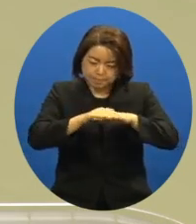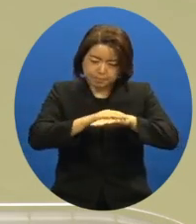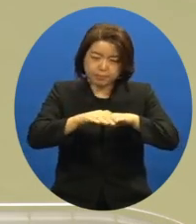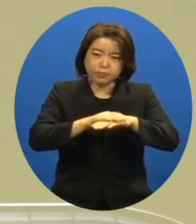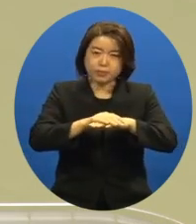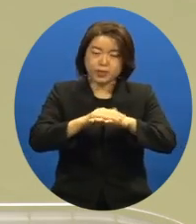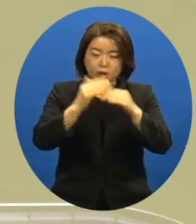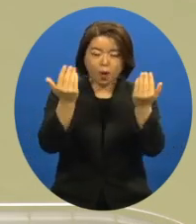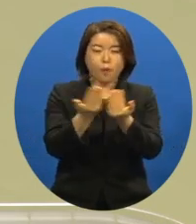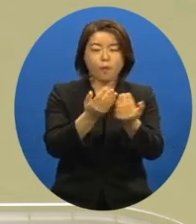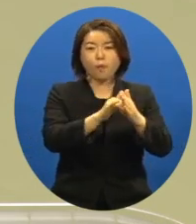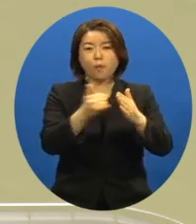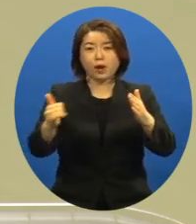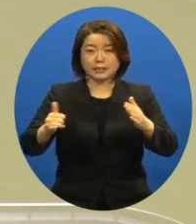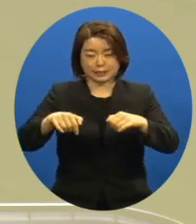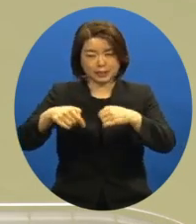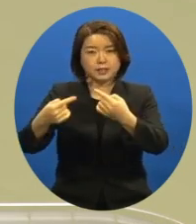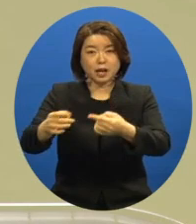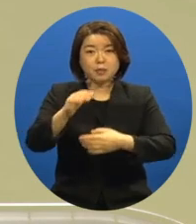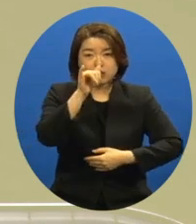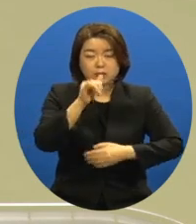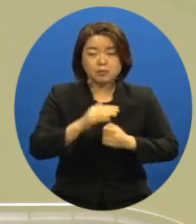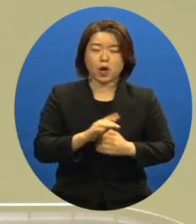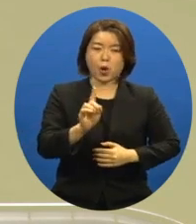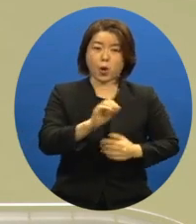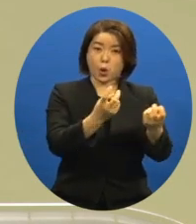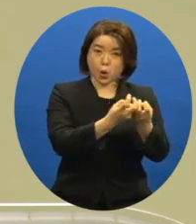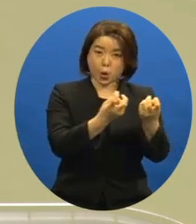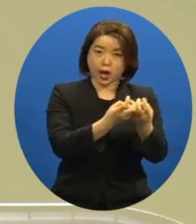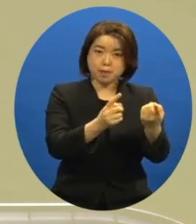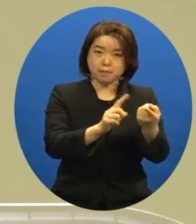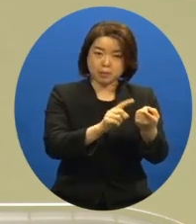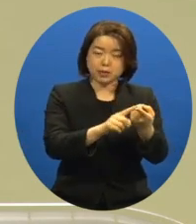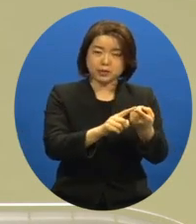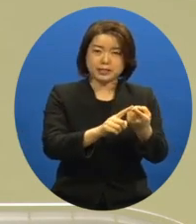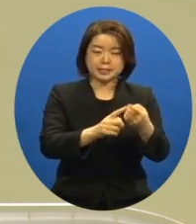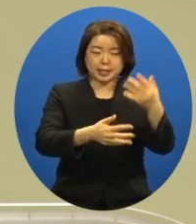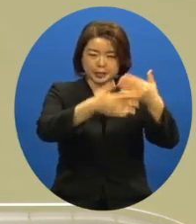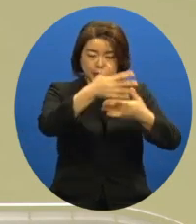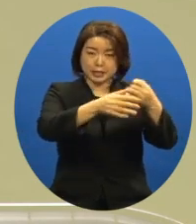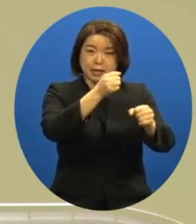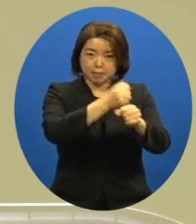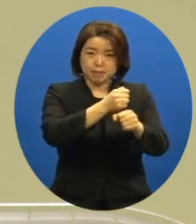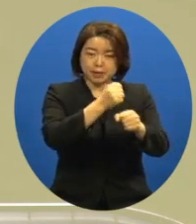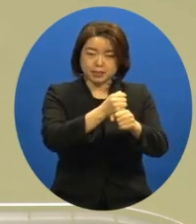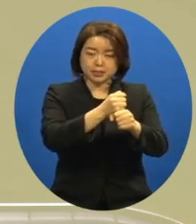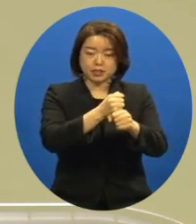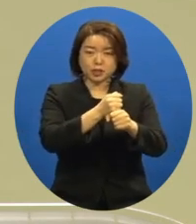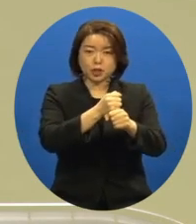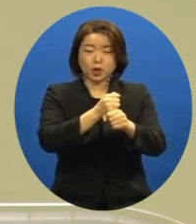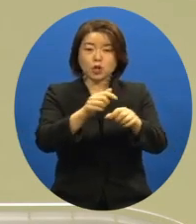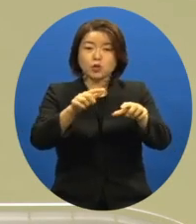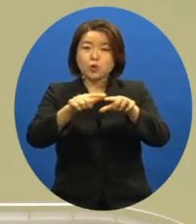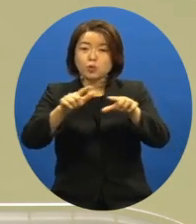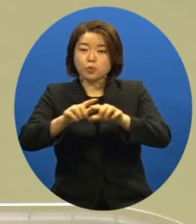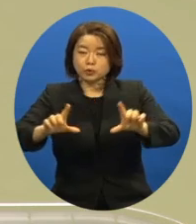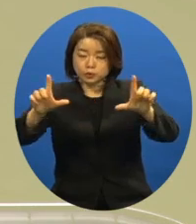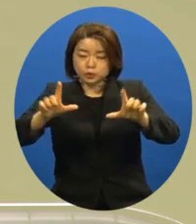다 하시는 것입니다. 어떻게 할지에 대해서는 영상을 만들어서 주초에